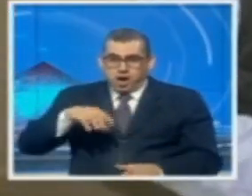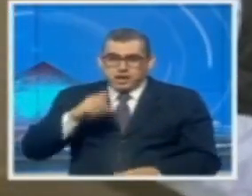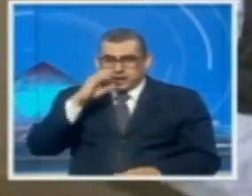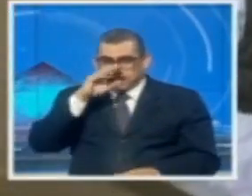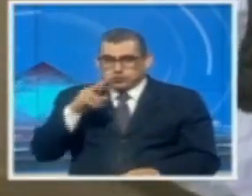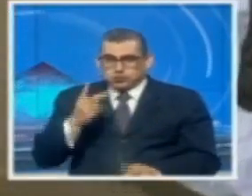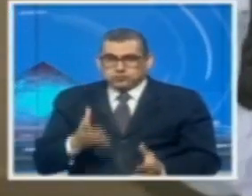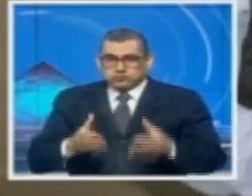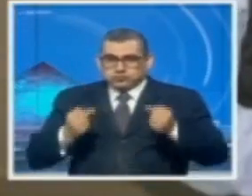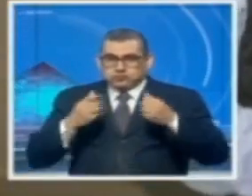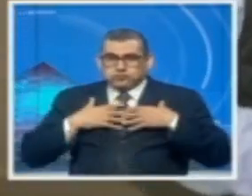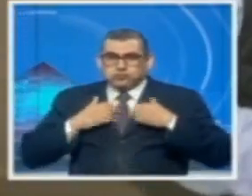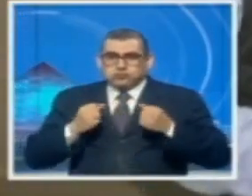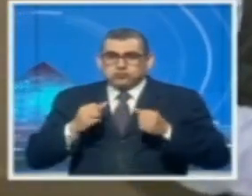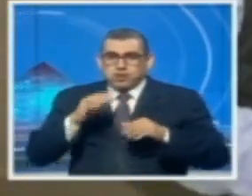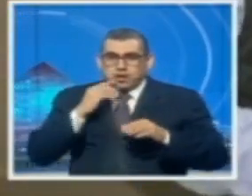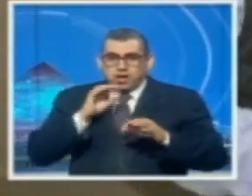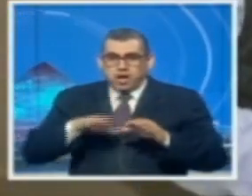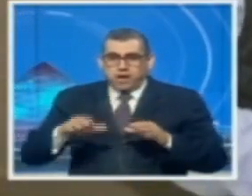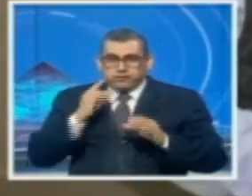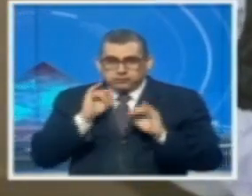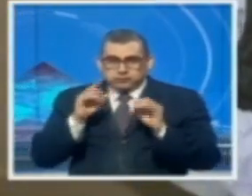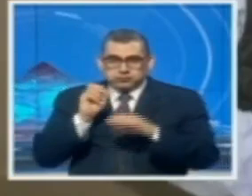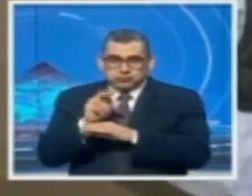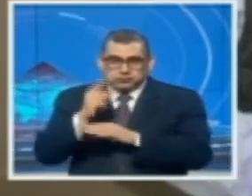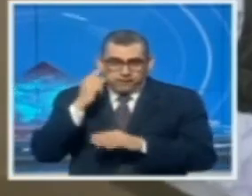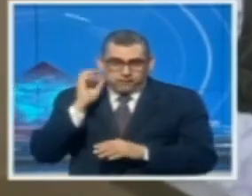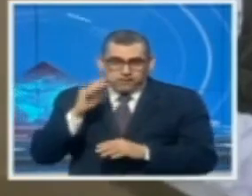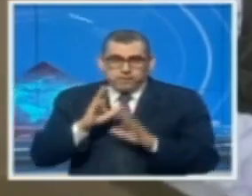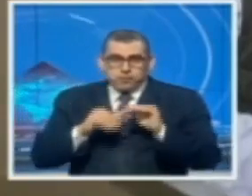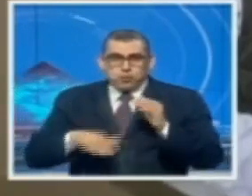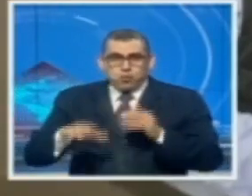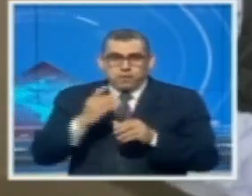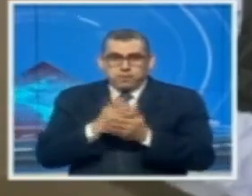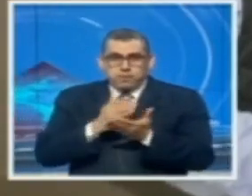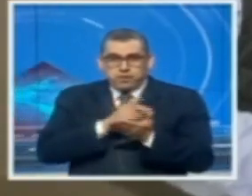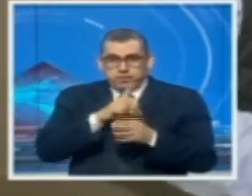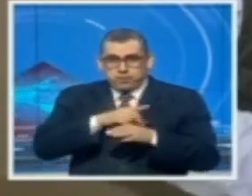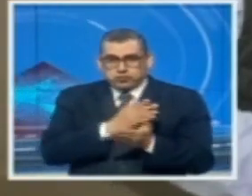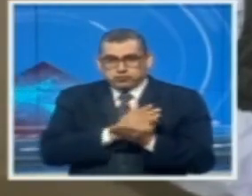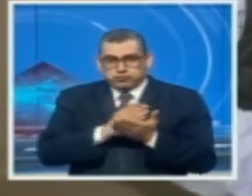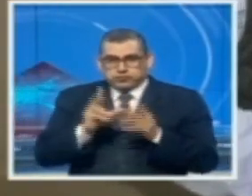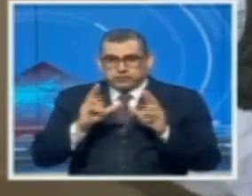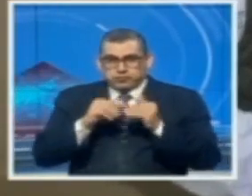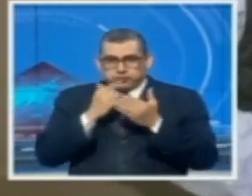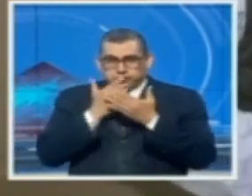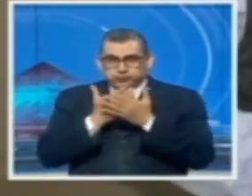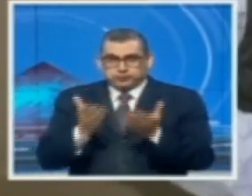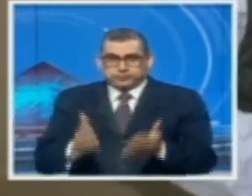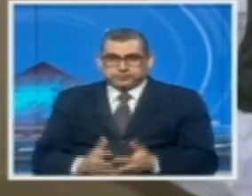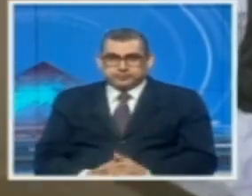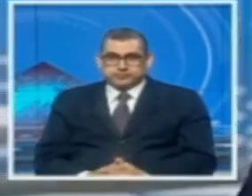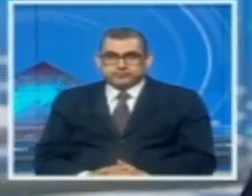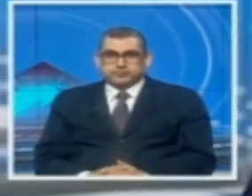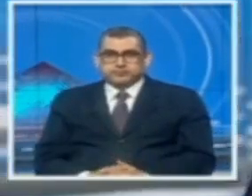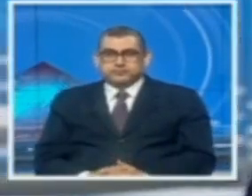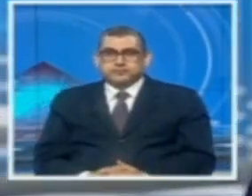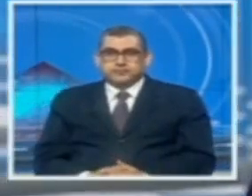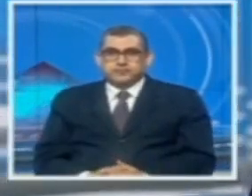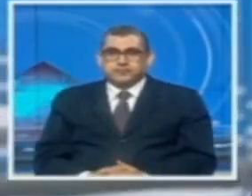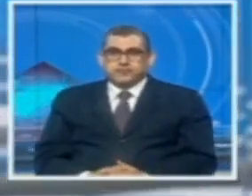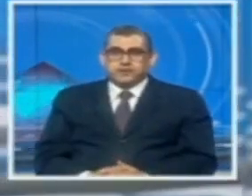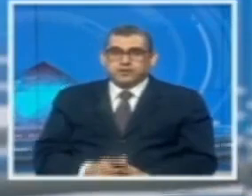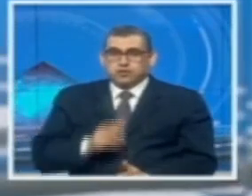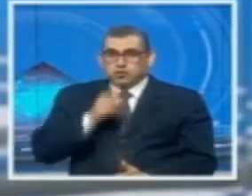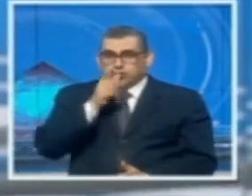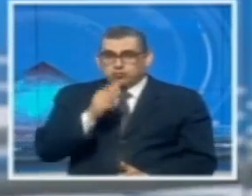لرفع مناعتهم المجتمعية والتأكيد على خلو مصر من المرض. محمد حلمي، التلفزيون المصري.